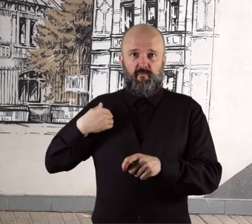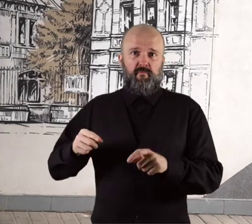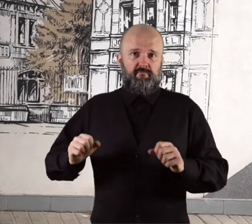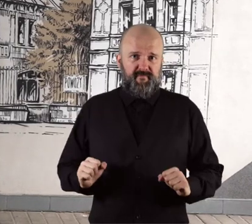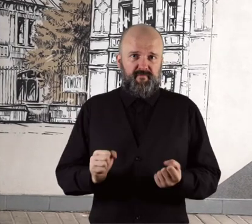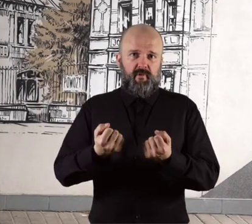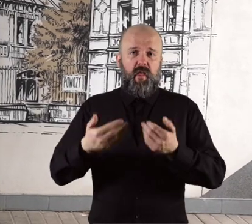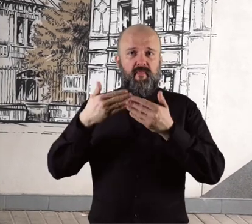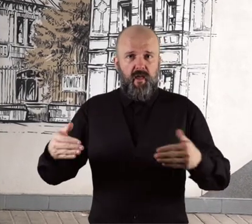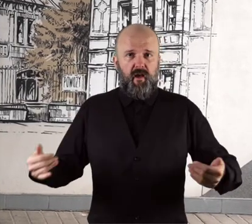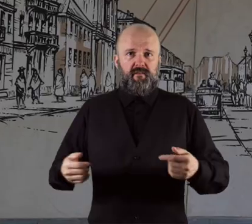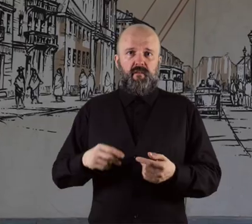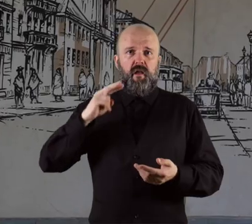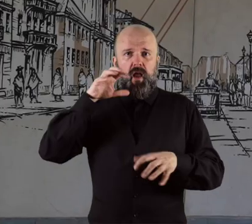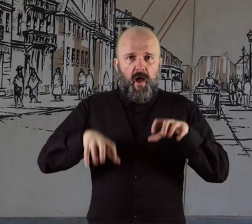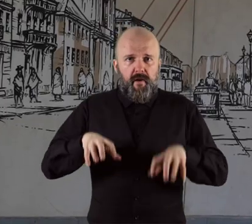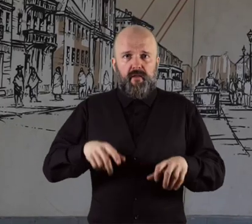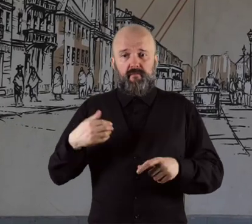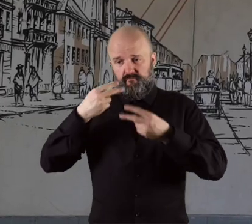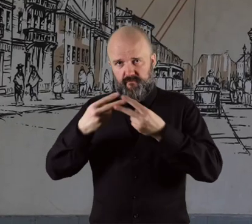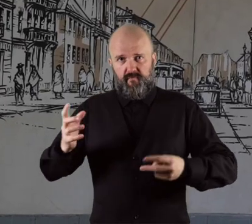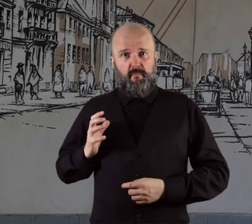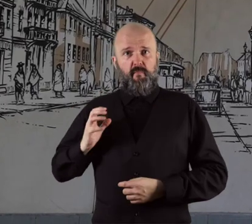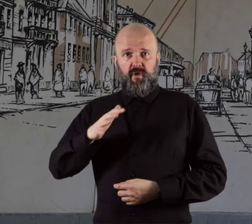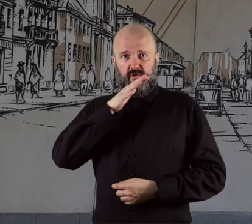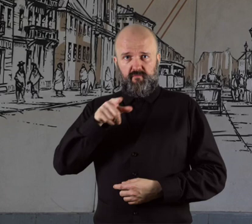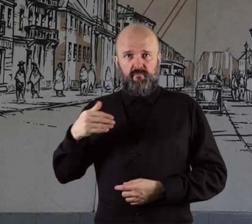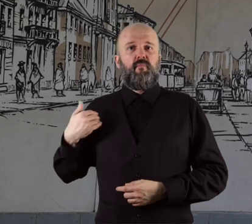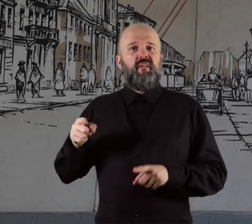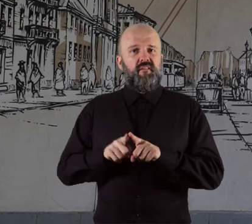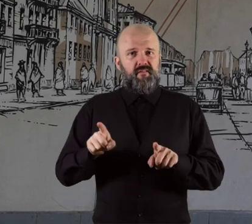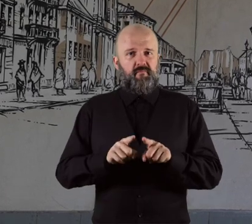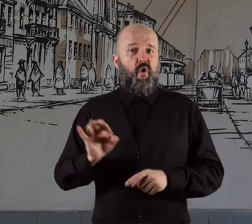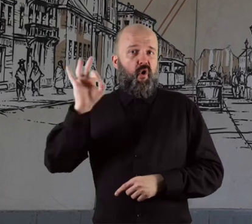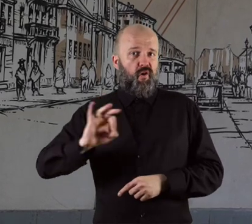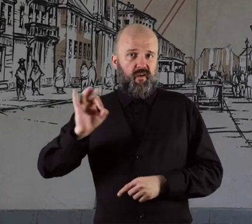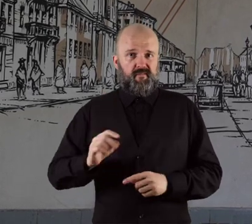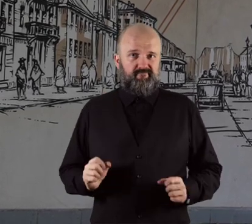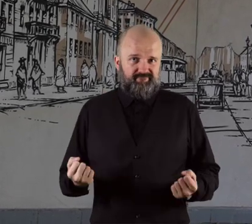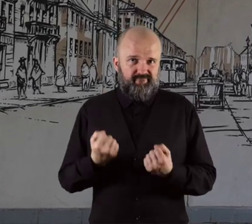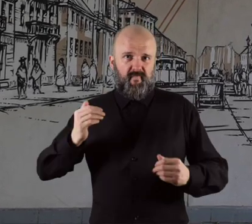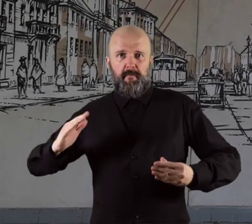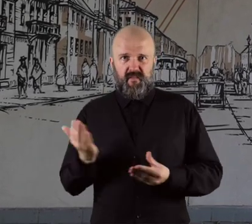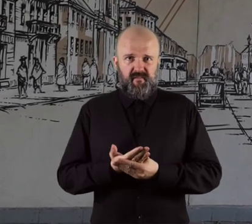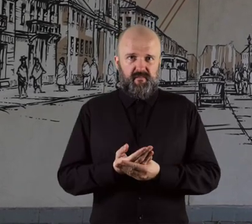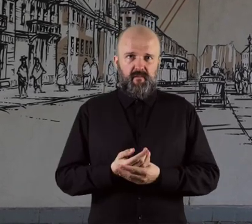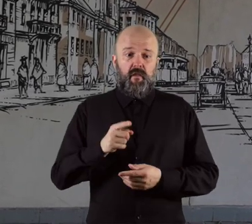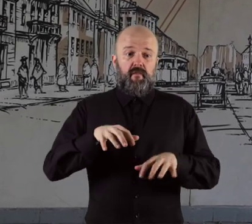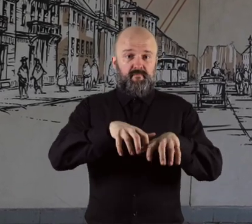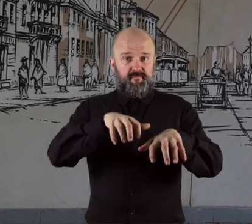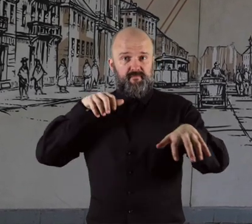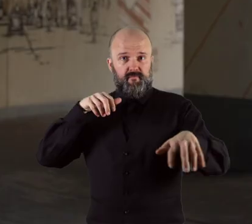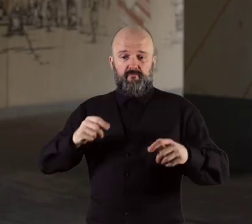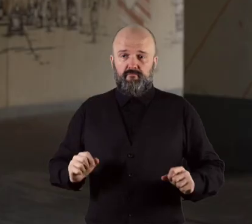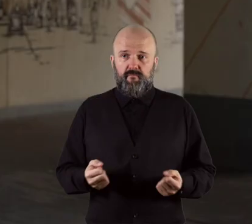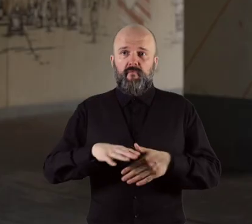rewie, kabarety, na których spektakle przybywali zamożni Żydzi. Była to dla nich okazja do załatwienia spraw biznesowych. Na widowni